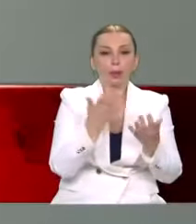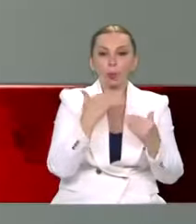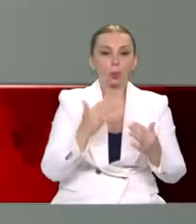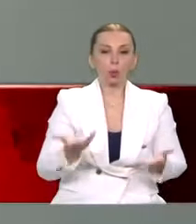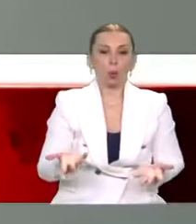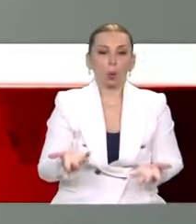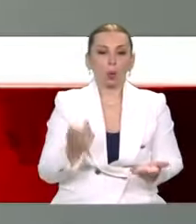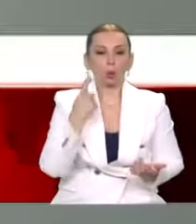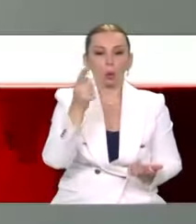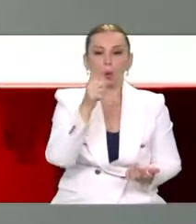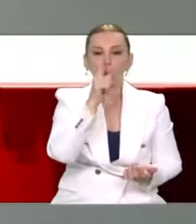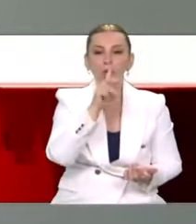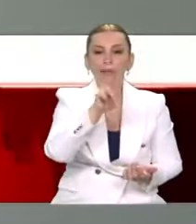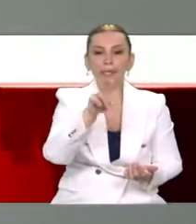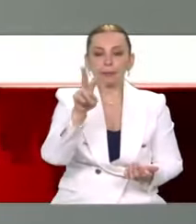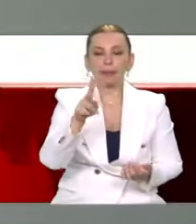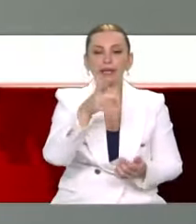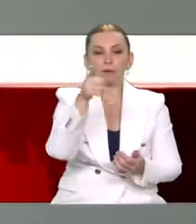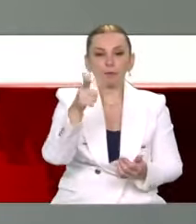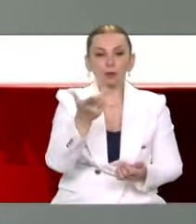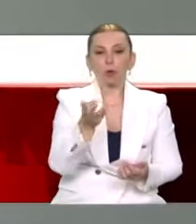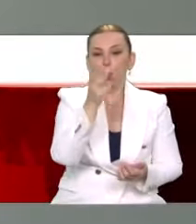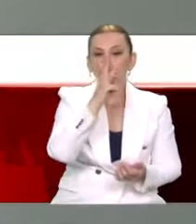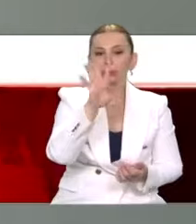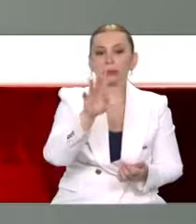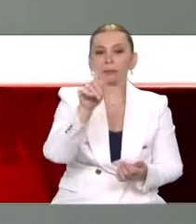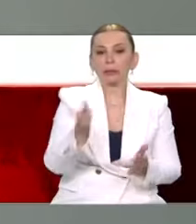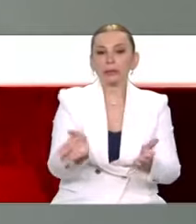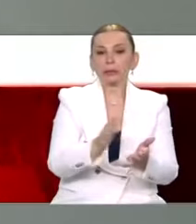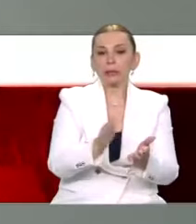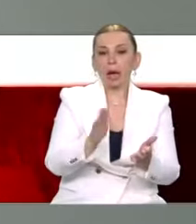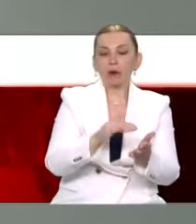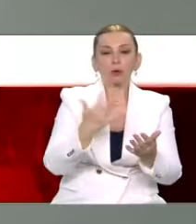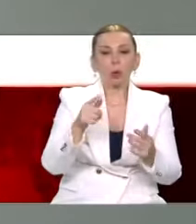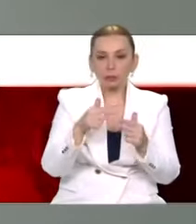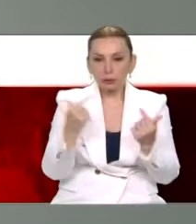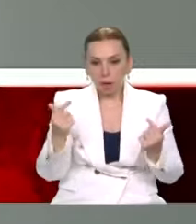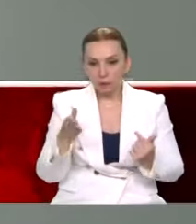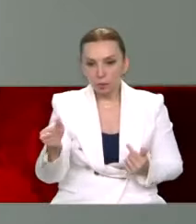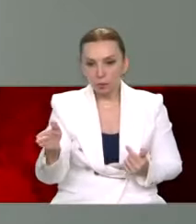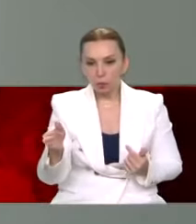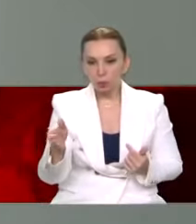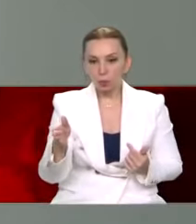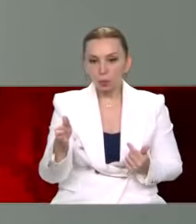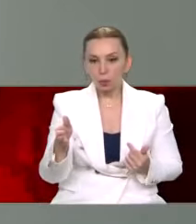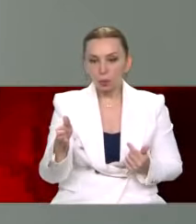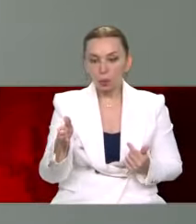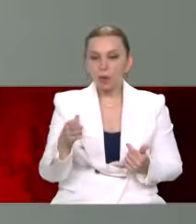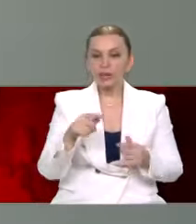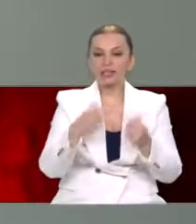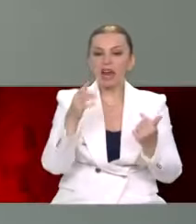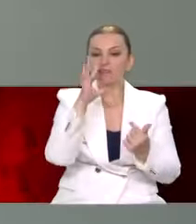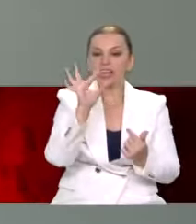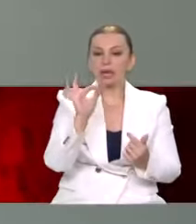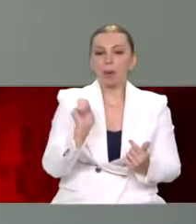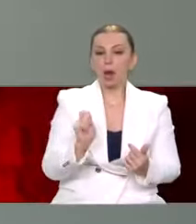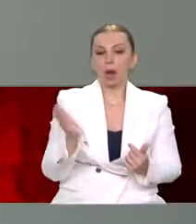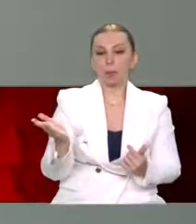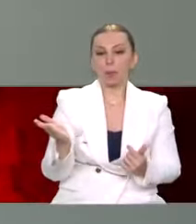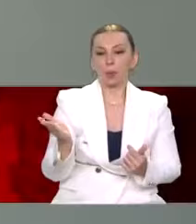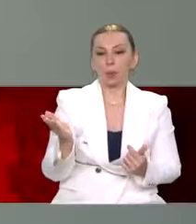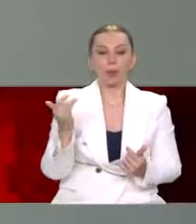122 dakikalık video, 341 sayfalık da doküman bulunuyor. Sonra sınava mı giriyorum? Evet. Sınavı kim yapıyor? Sınava girip bizim sistemimizden